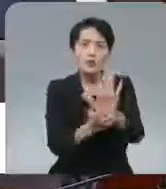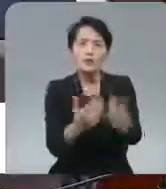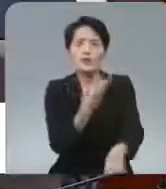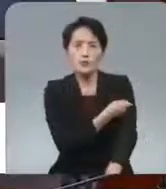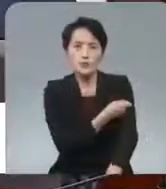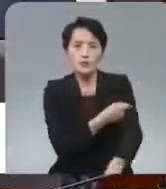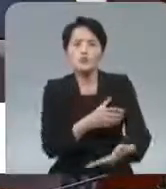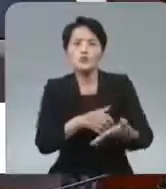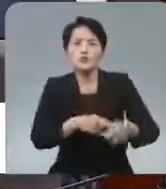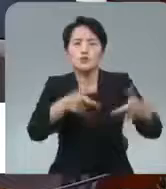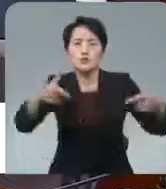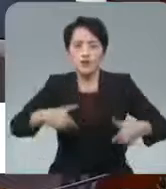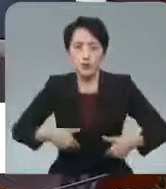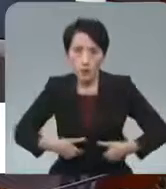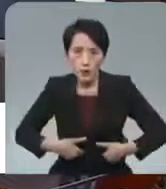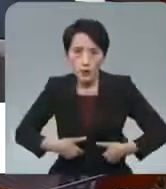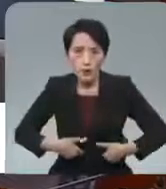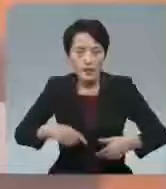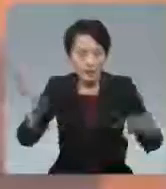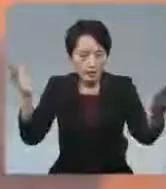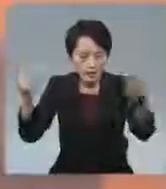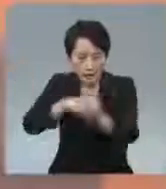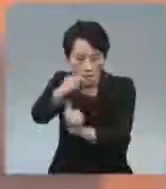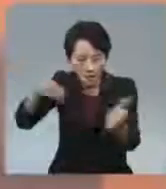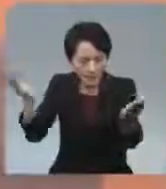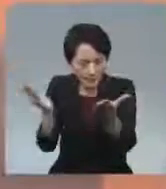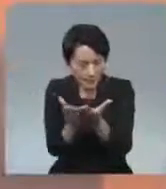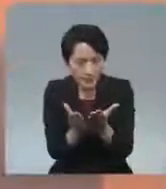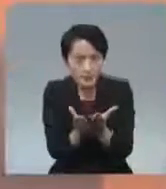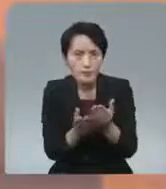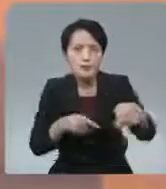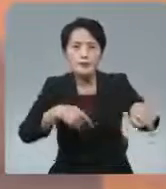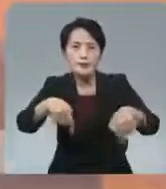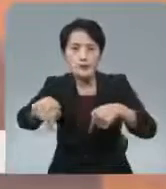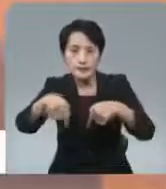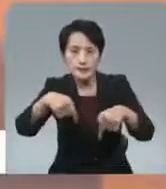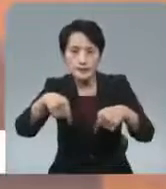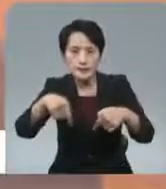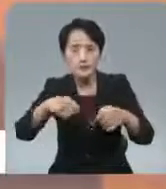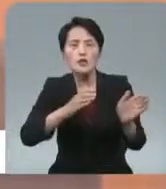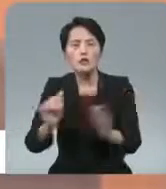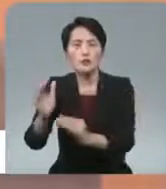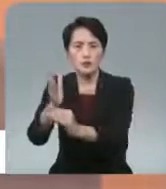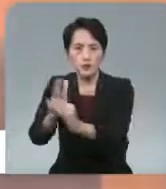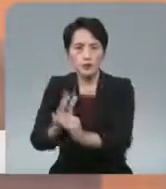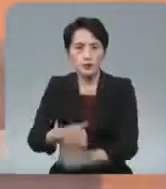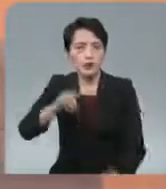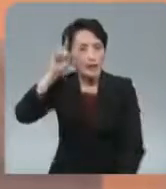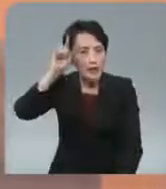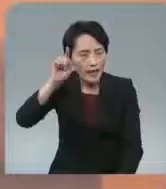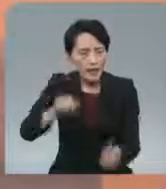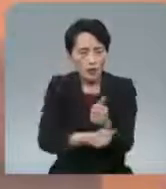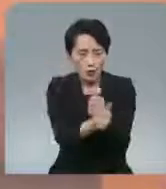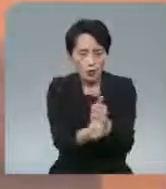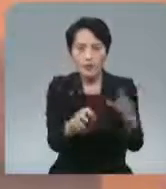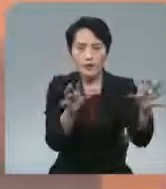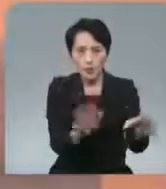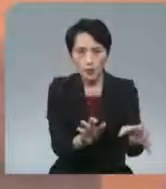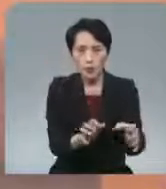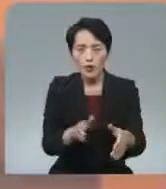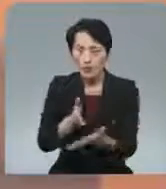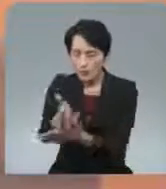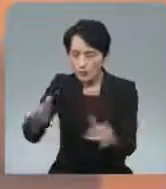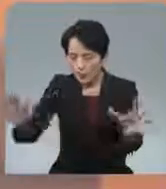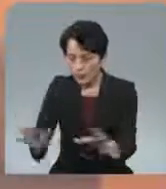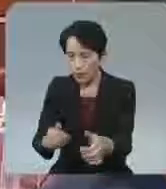sung cho người ta tim bằng vắcxin của Eunjung ủy ban hỗ trợ khôi phục đời sống thường nhật có sự tham gia của quan chức chính phủ và chuyên gia dân